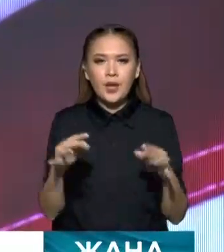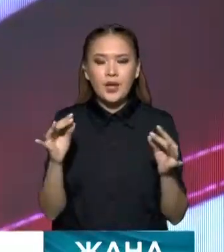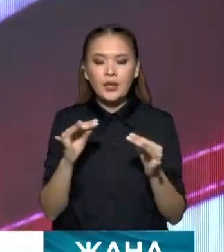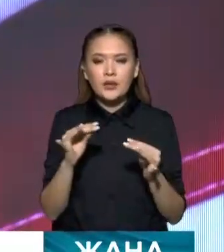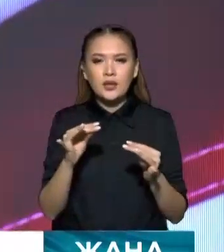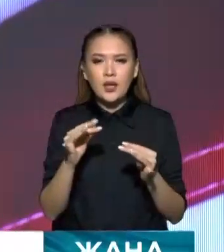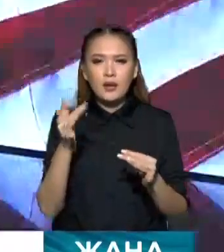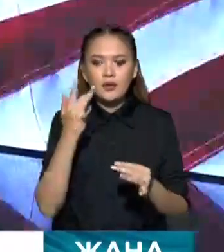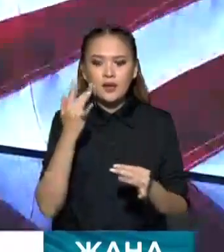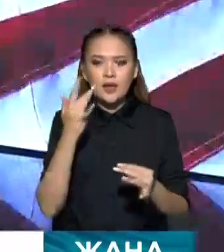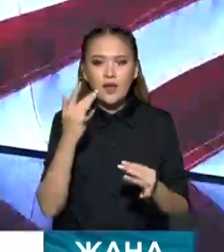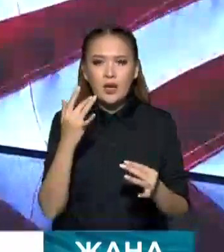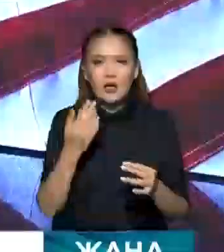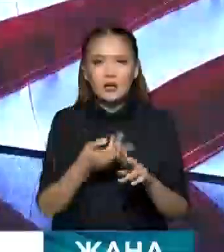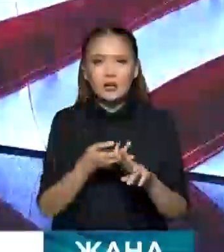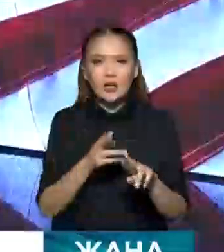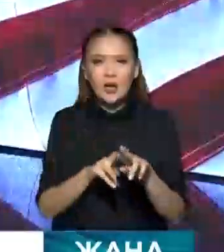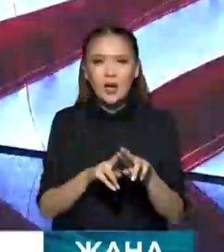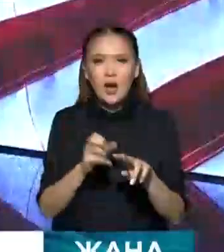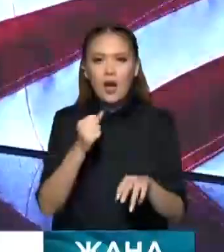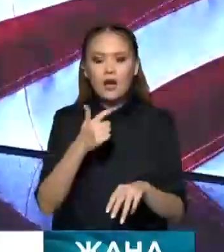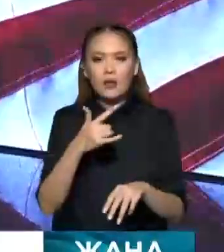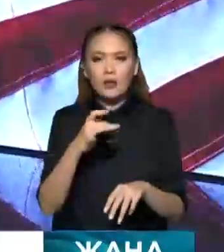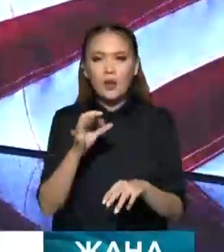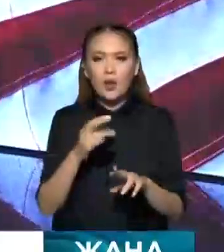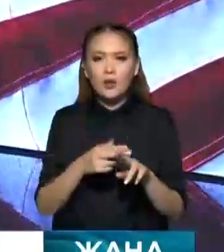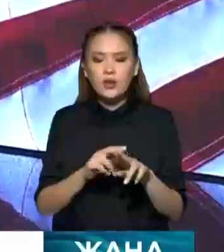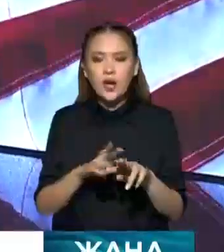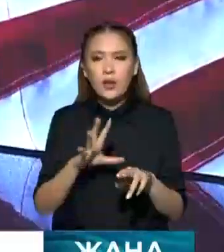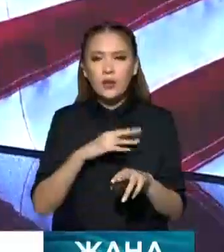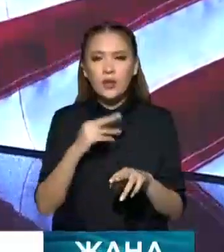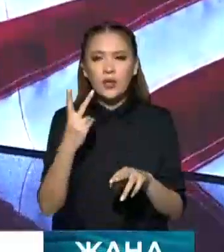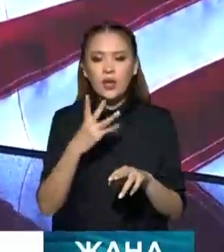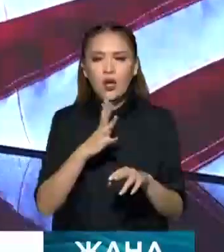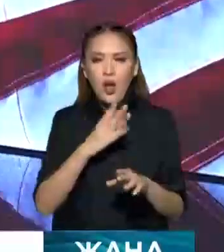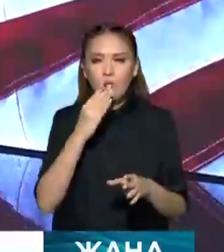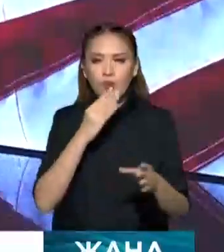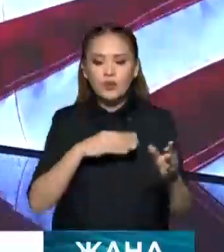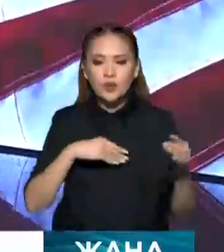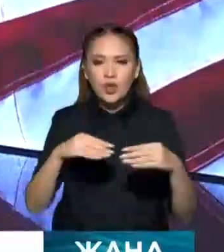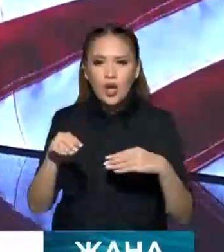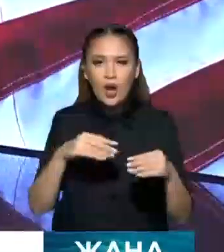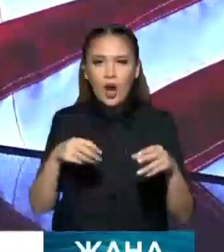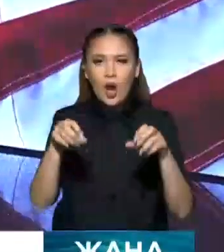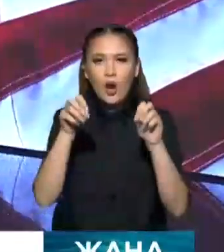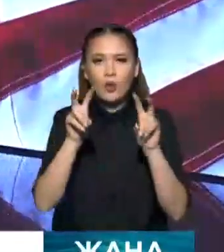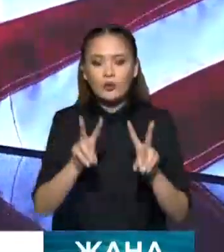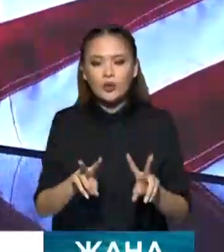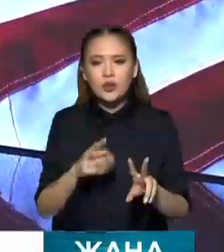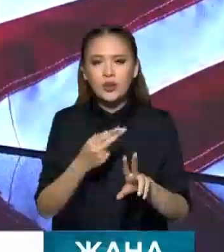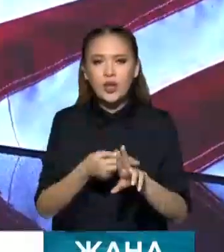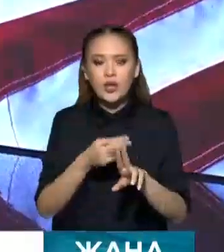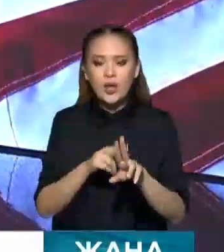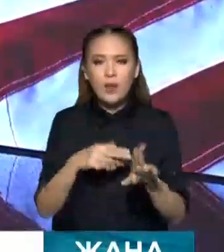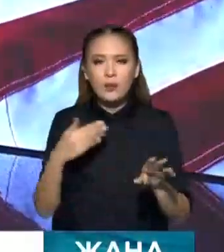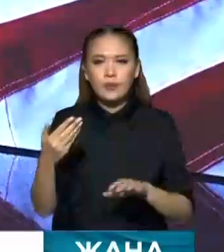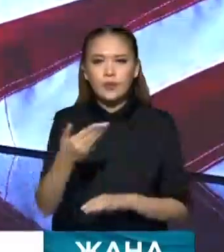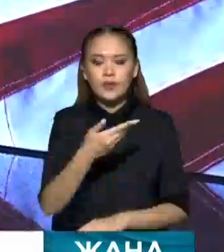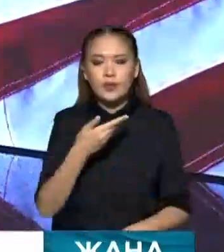артып келе жатыр. Аграрлық сала енді бұл екі бастан қазір азық-түлік қауіпсіздігі тек қана бізде ғана емес